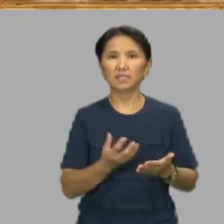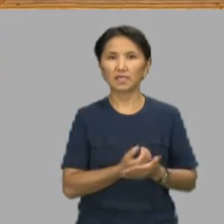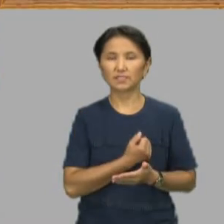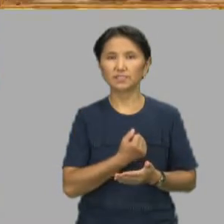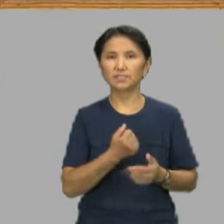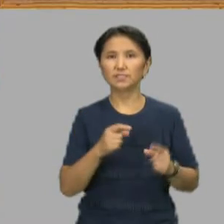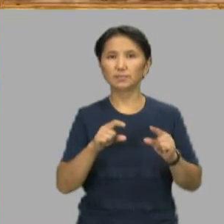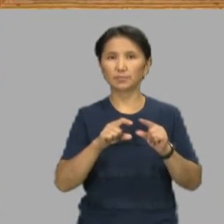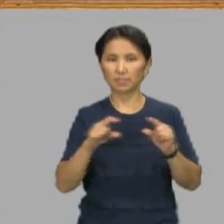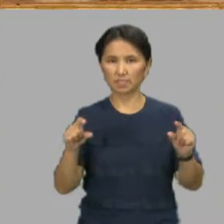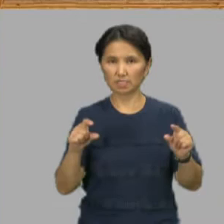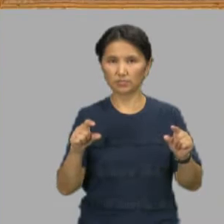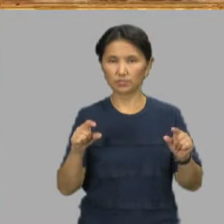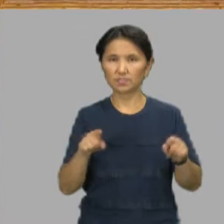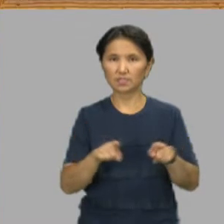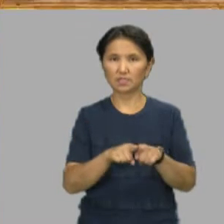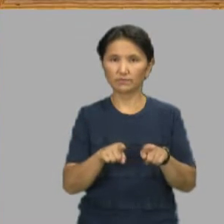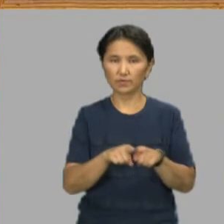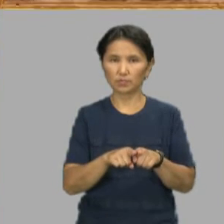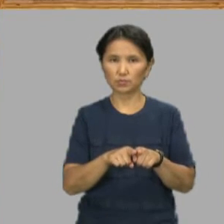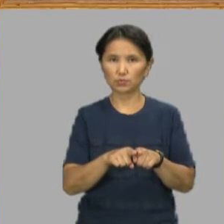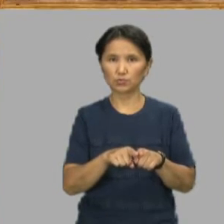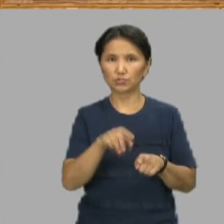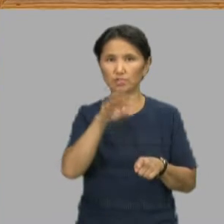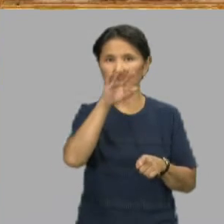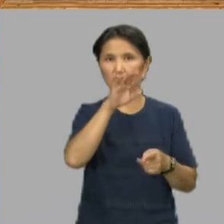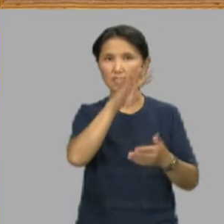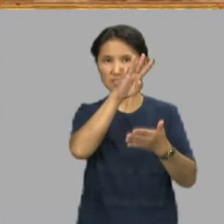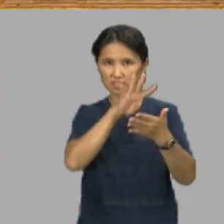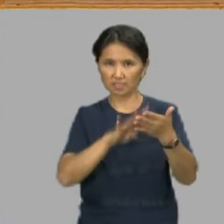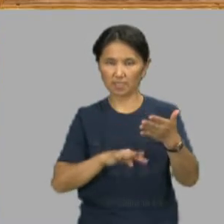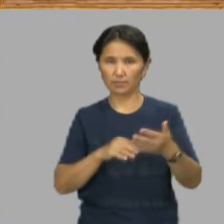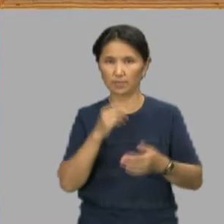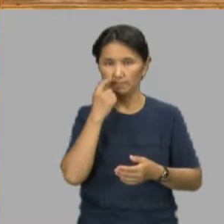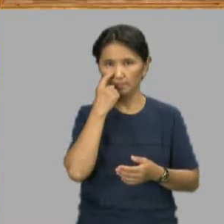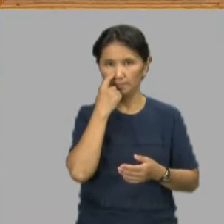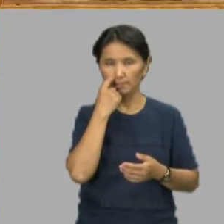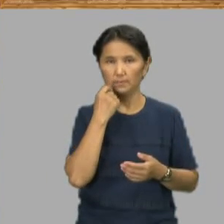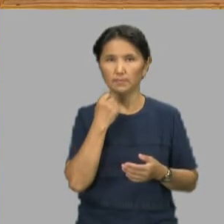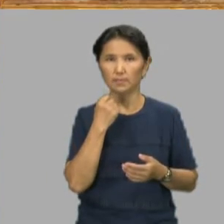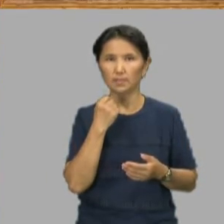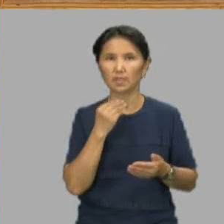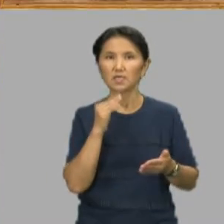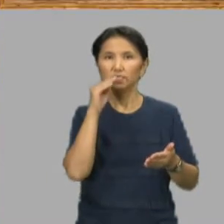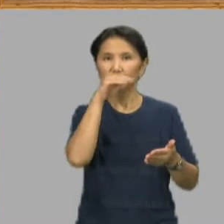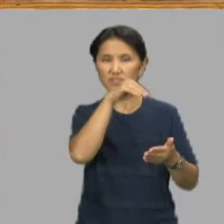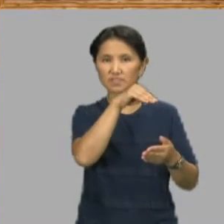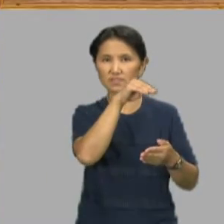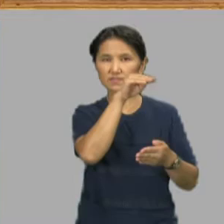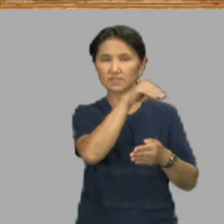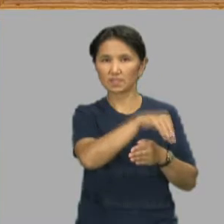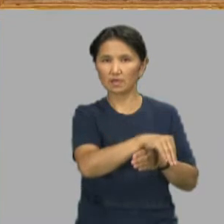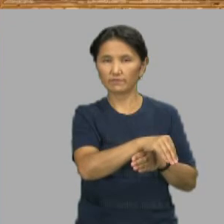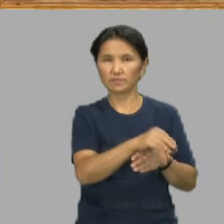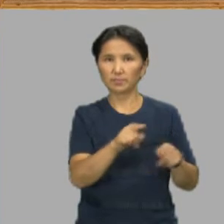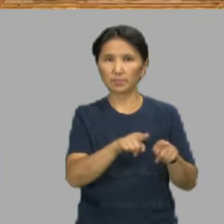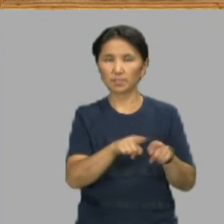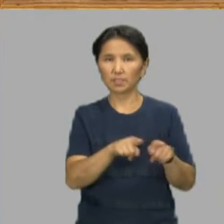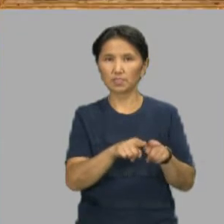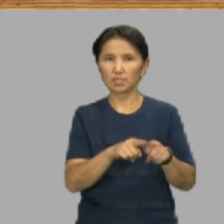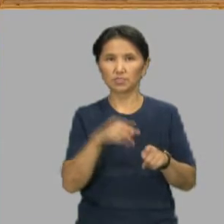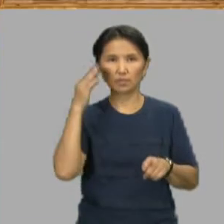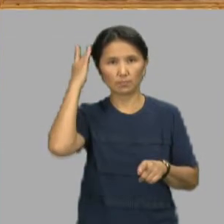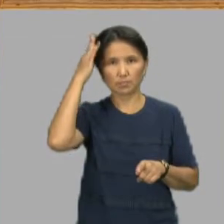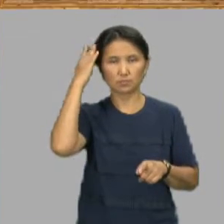Найдите предложение, соответствующее схеме. Вставьте подходящие по смыслу